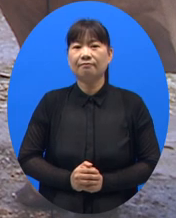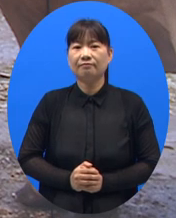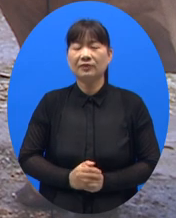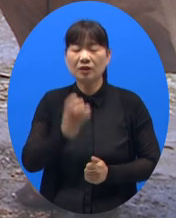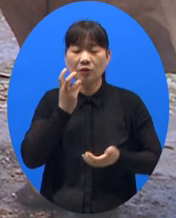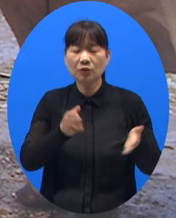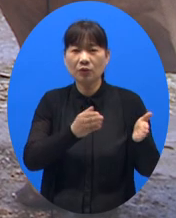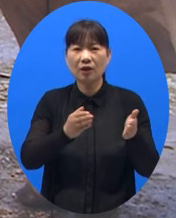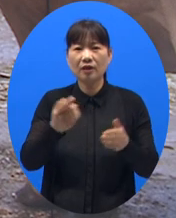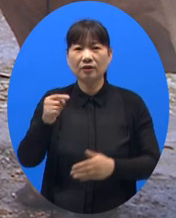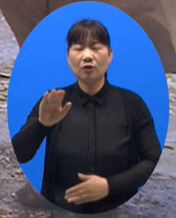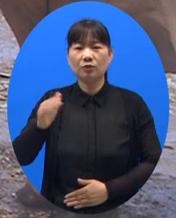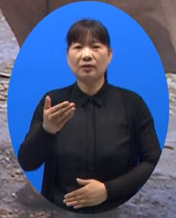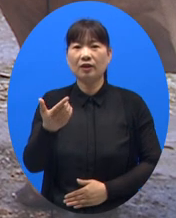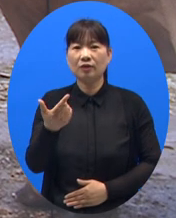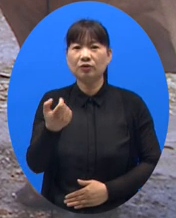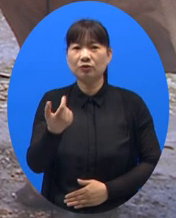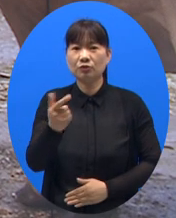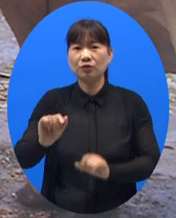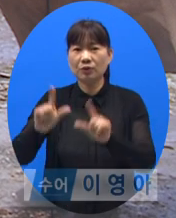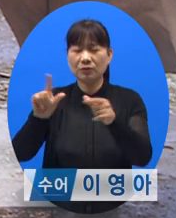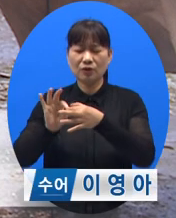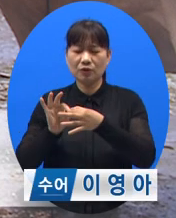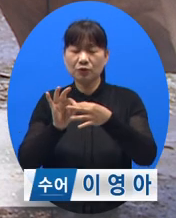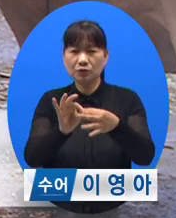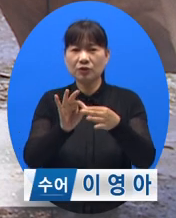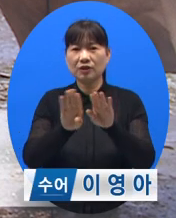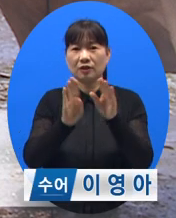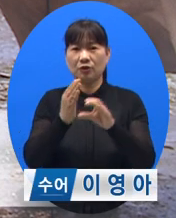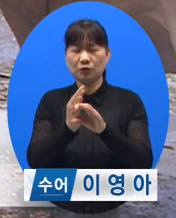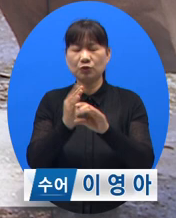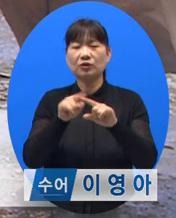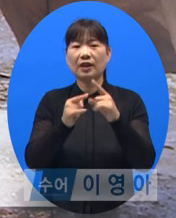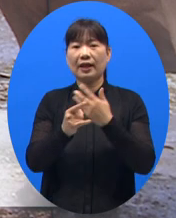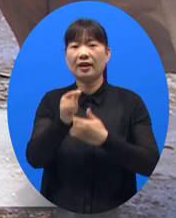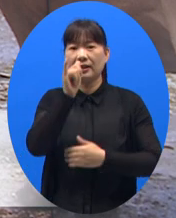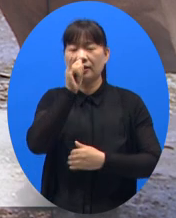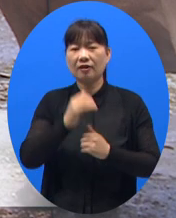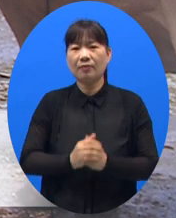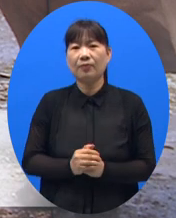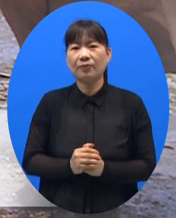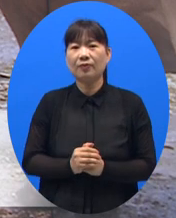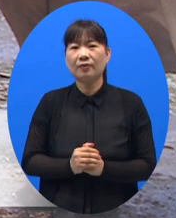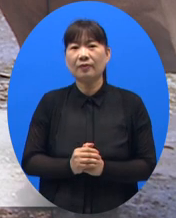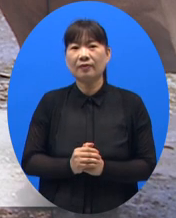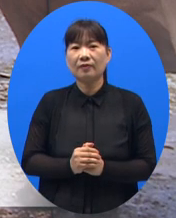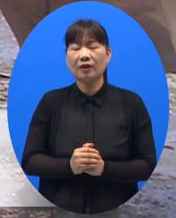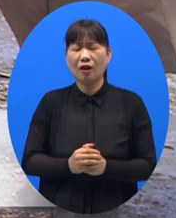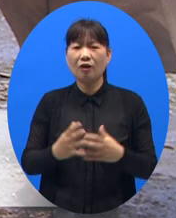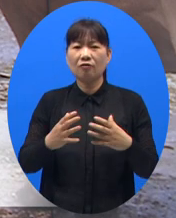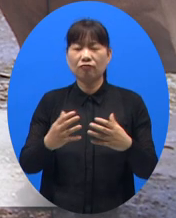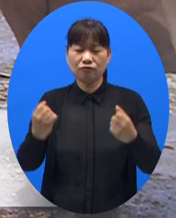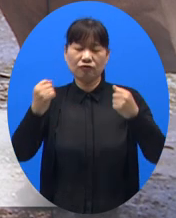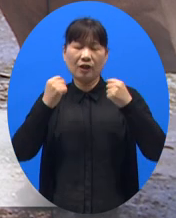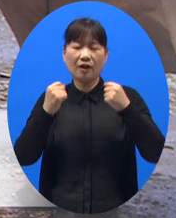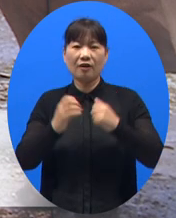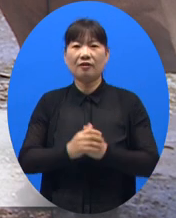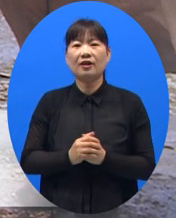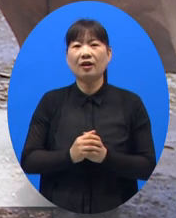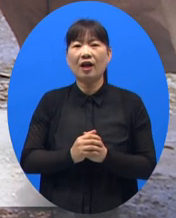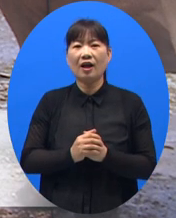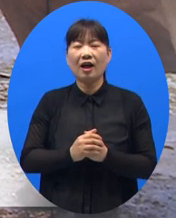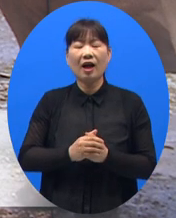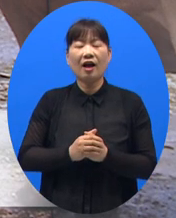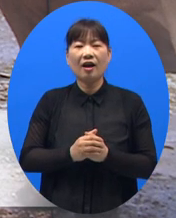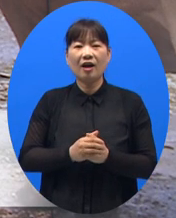경기도가 1966년부터 꾸준히 개최하고 있는 대회가 있죠 우량 하드와 좋소 를 선발하는 경우도 한우 젖소